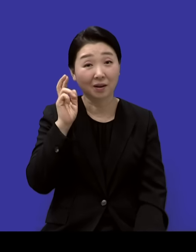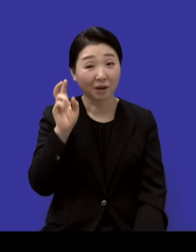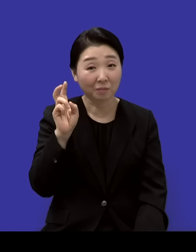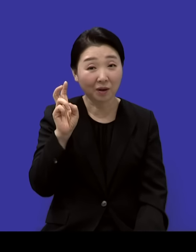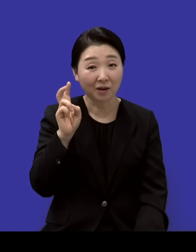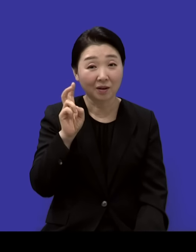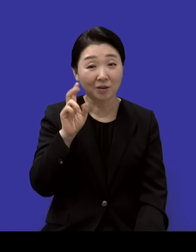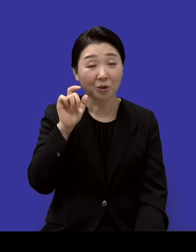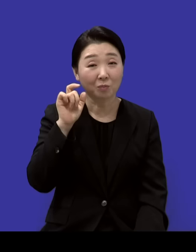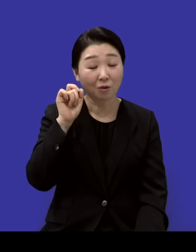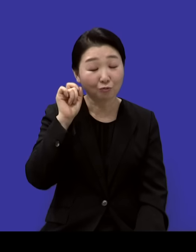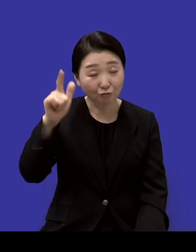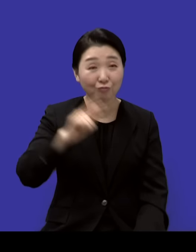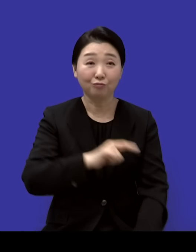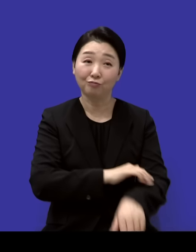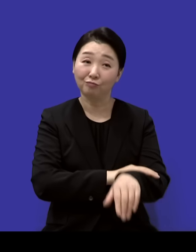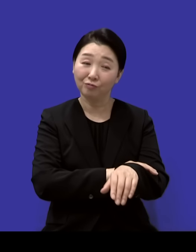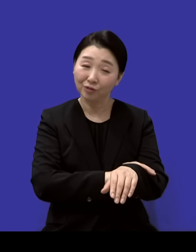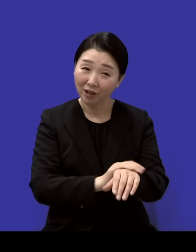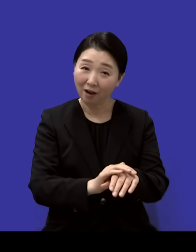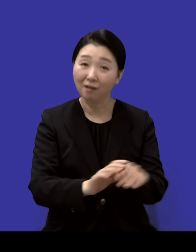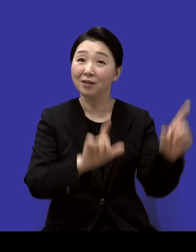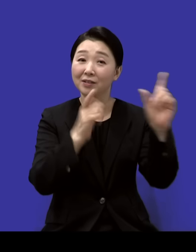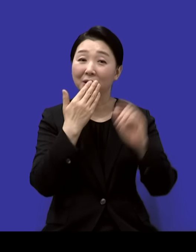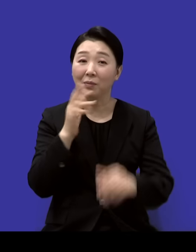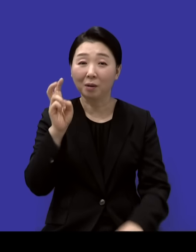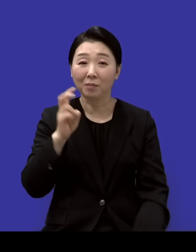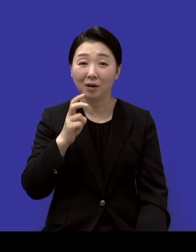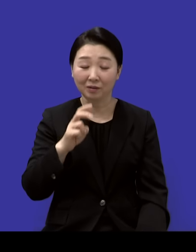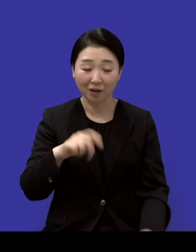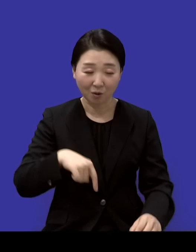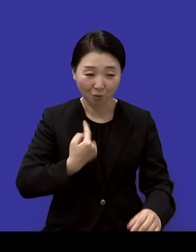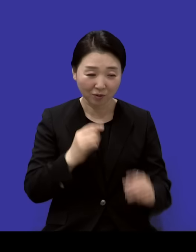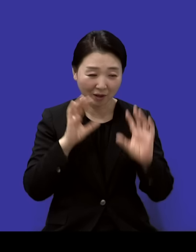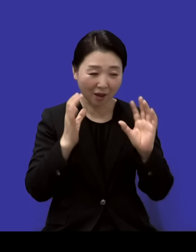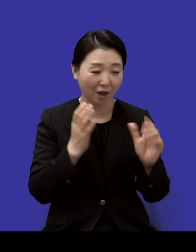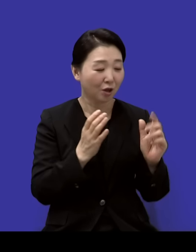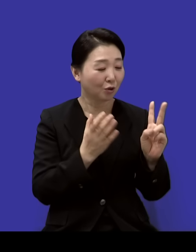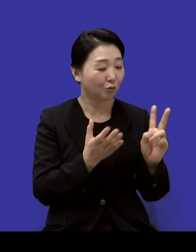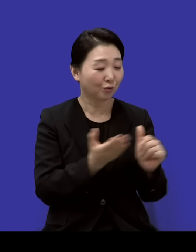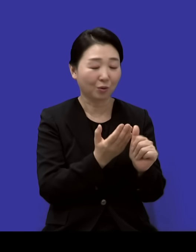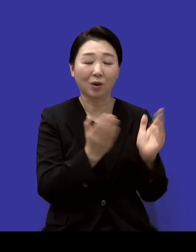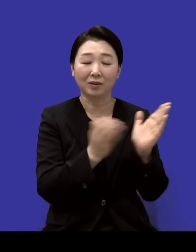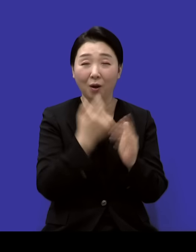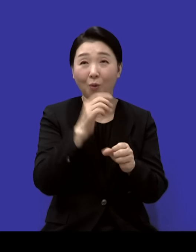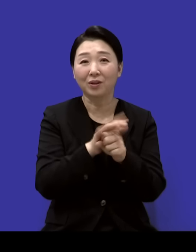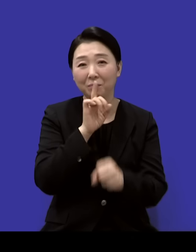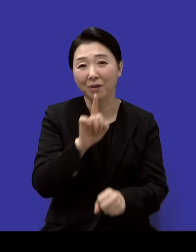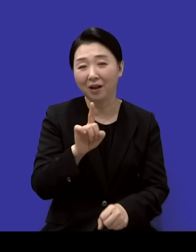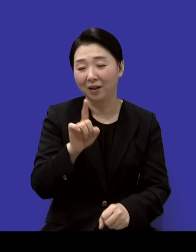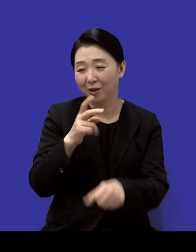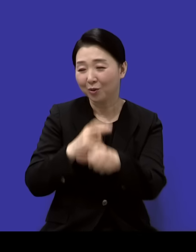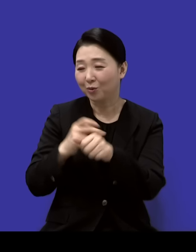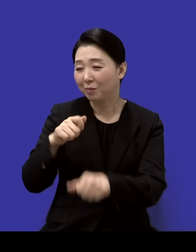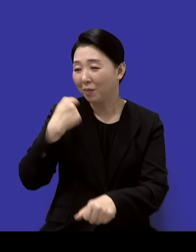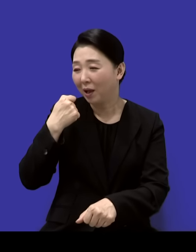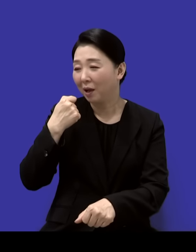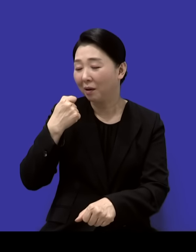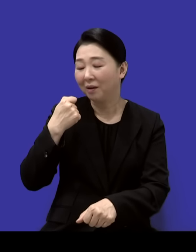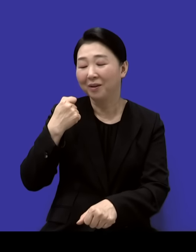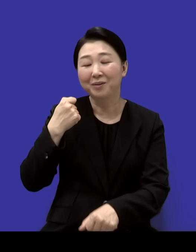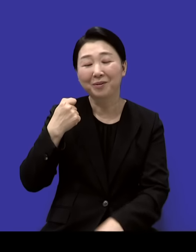정말 훌륭해지지 않았을까요? 지금 너무 억울하다는 듯이 나 혼자 애 키워서 너무 힘들었다는 막 하소연을 했는데 교수님이 밥을 드시다 말고